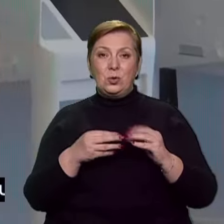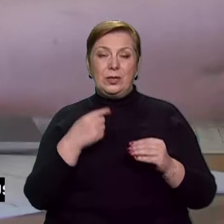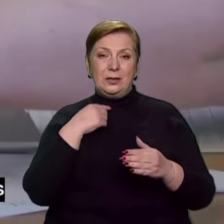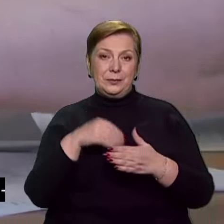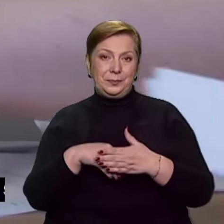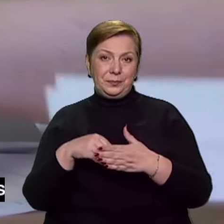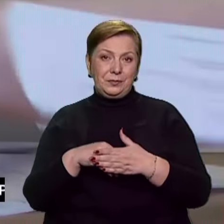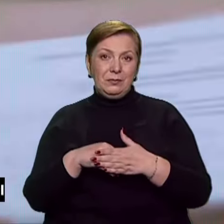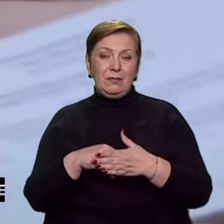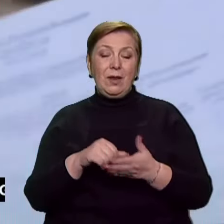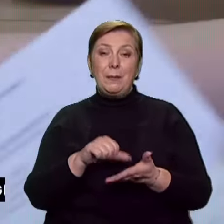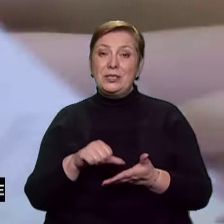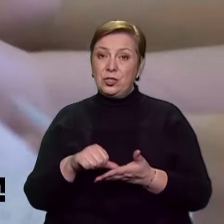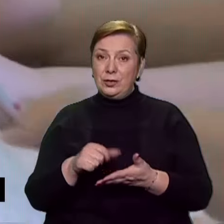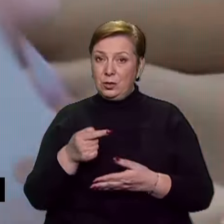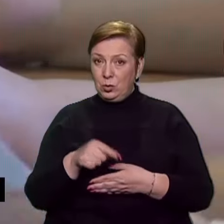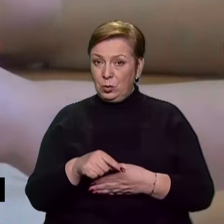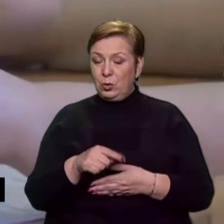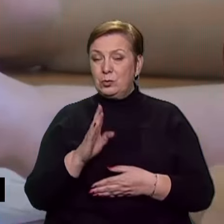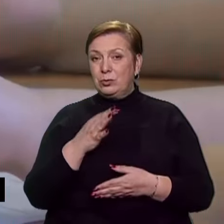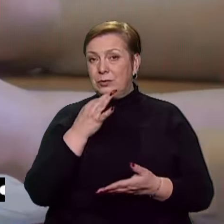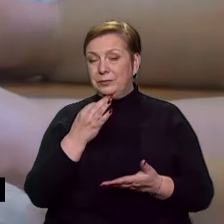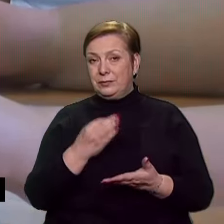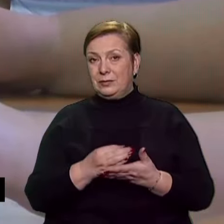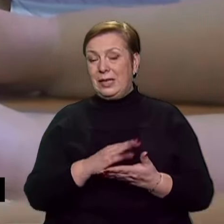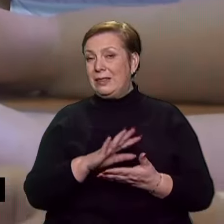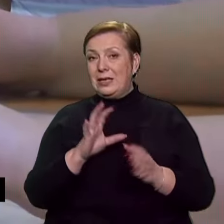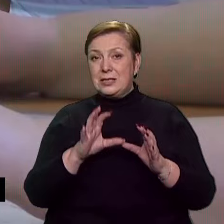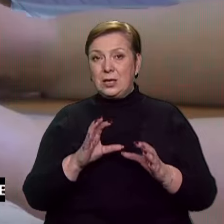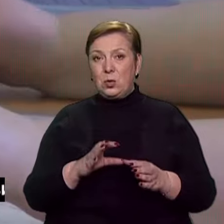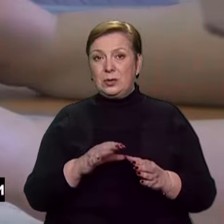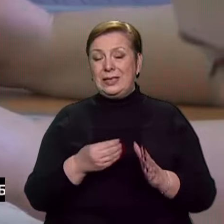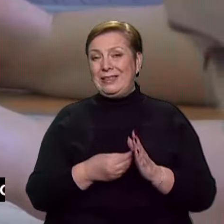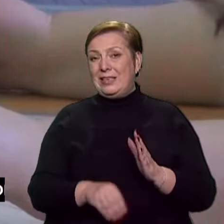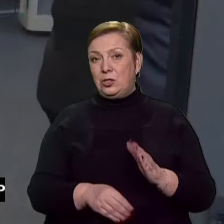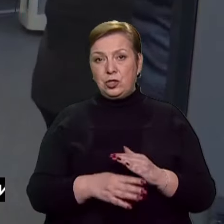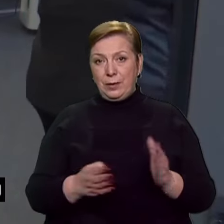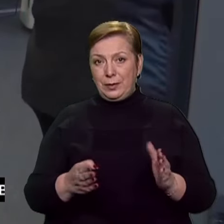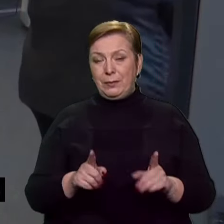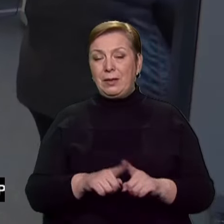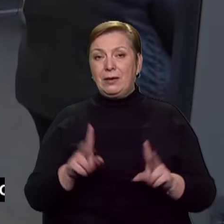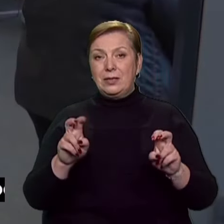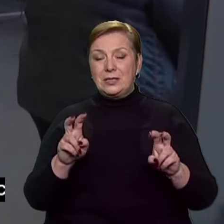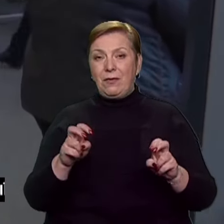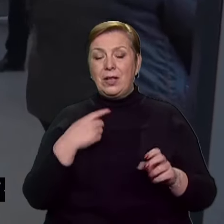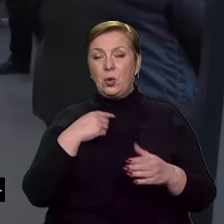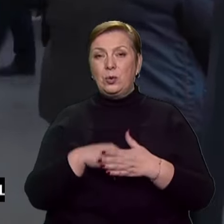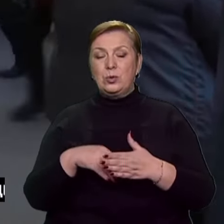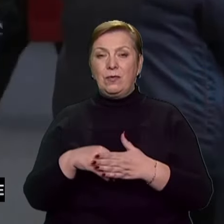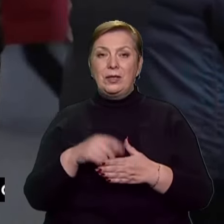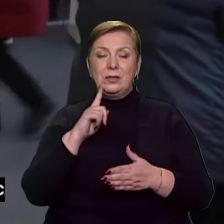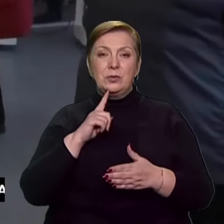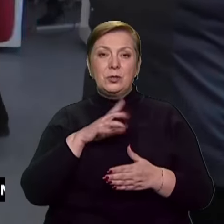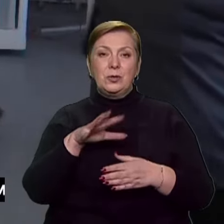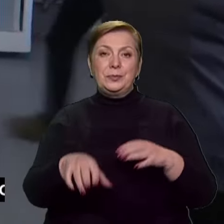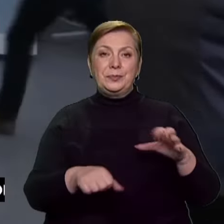причетні до нього понесуть відповідальність. Незаконним і нікчемним. Так назвали голосування на тимчасово окупованих територіях